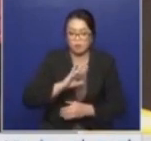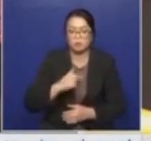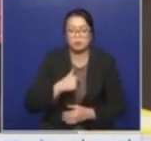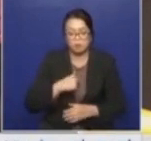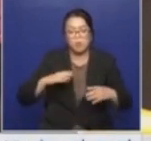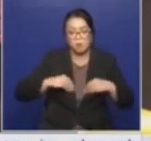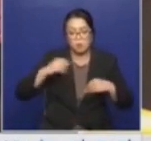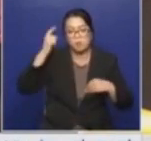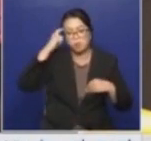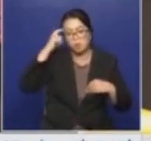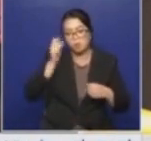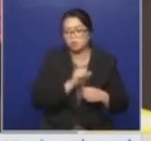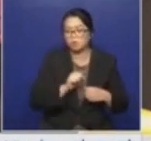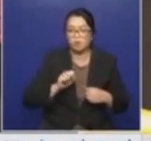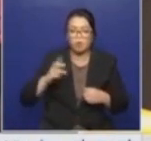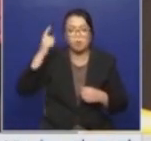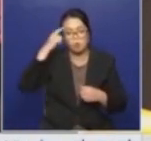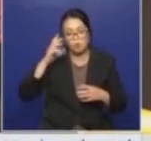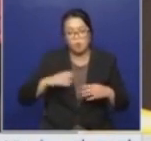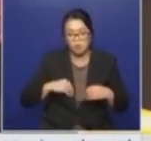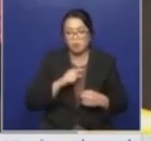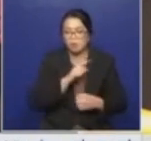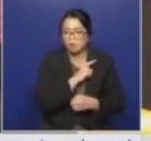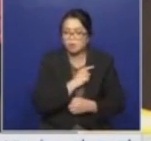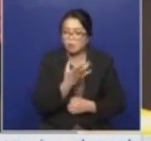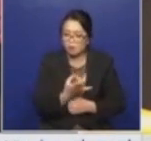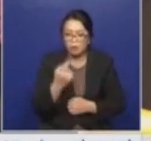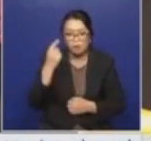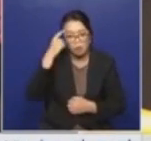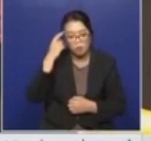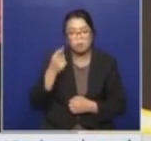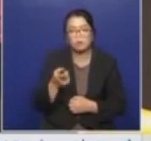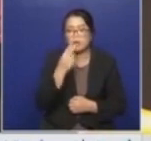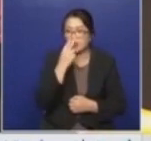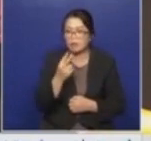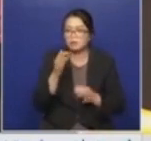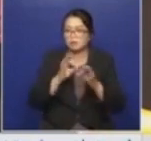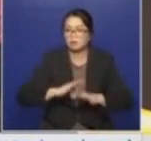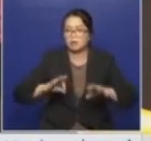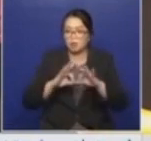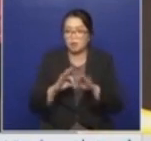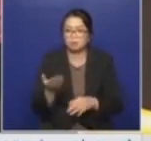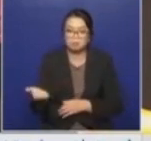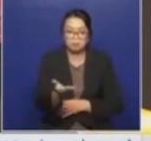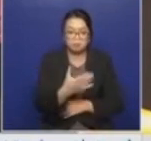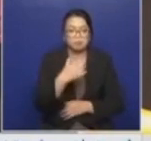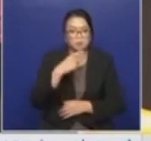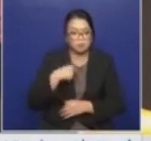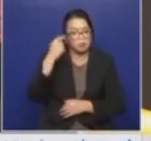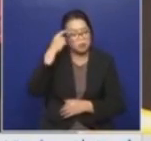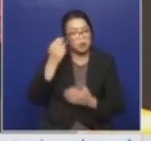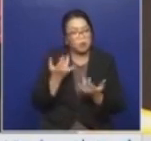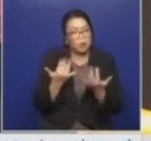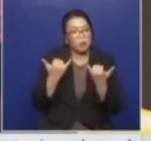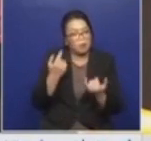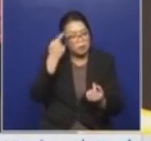เตรียมเนื้อเตรียมตัวครับท่านประธานครับก็ยังเห็นว่ามันเป็นจุดสูงสุดที่ทุกฝ่ายจะต้